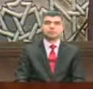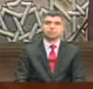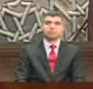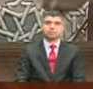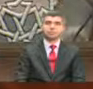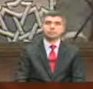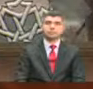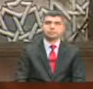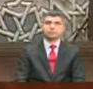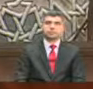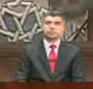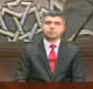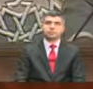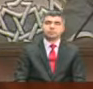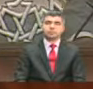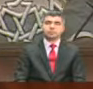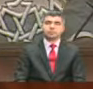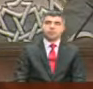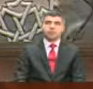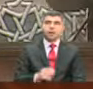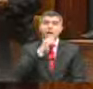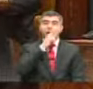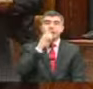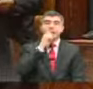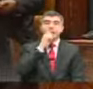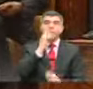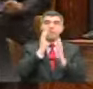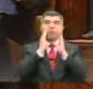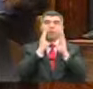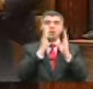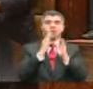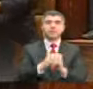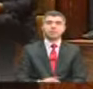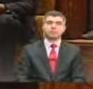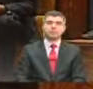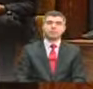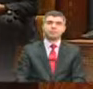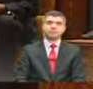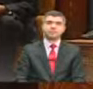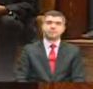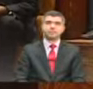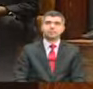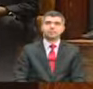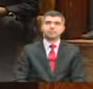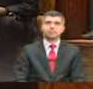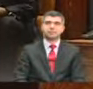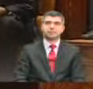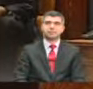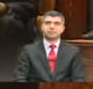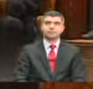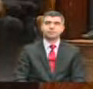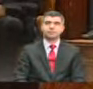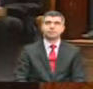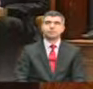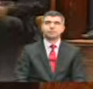عفوا عفوا، تفضل تفضل. رمضان كريم سيد الرئيس. تفضل. سبحان الله سيد